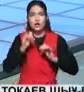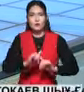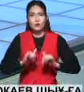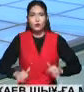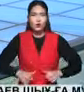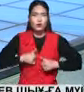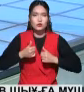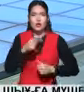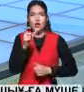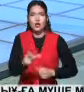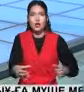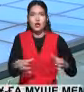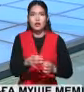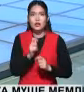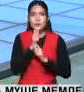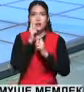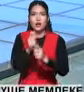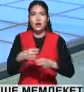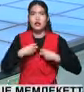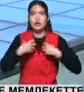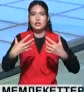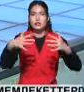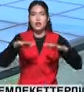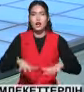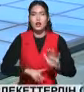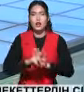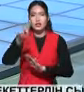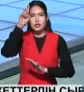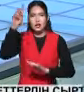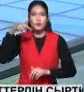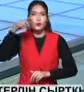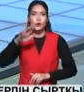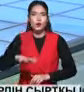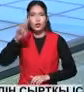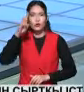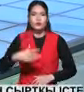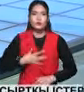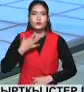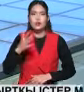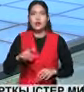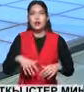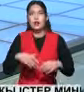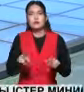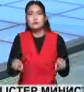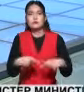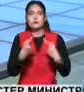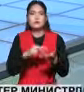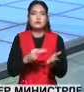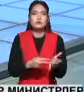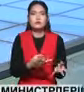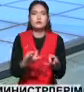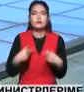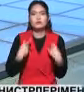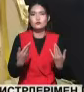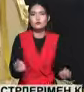жүрген бір топ азаматты марапаттады. Салтанатты жиын барысында мемлекет басшысы ұлт руханиятын жаңғырту ісіне қатысты жоспарлармен де